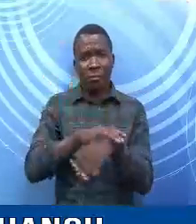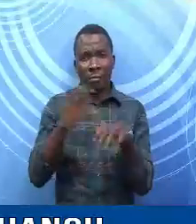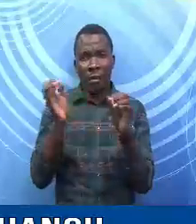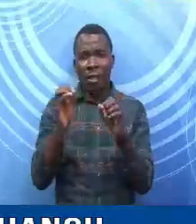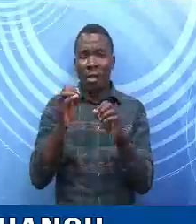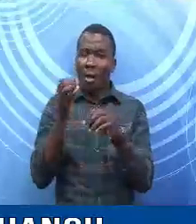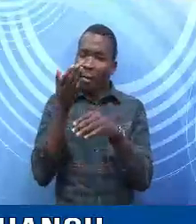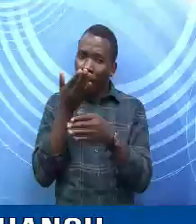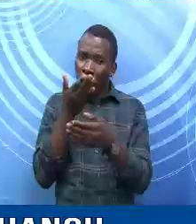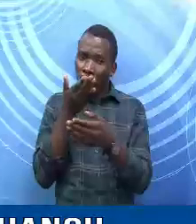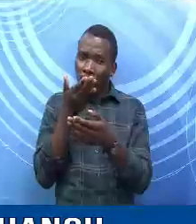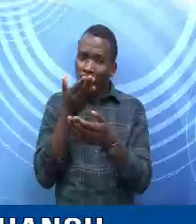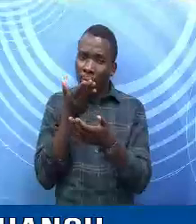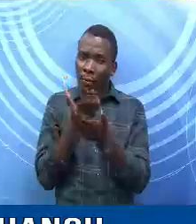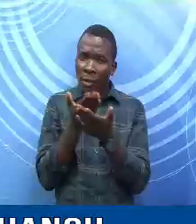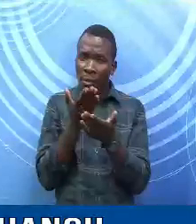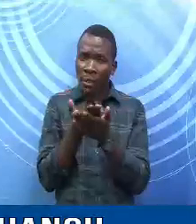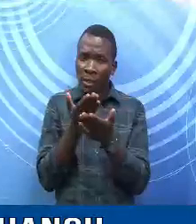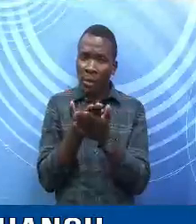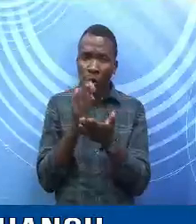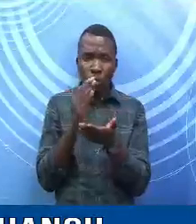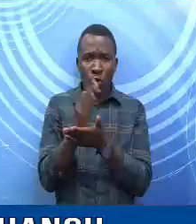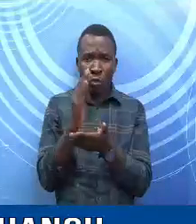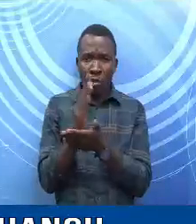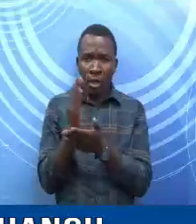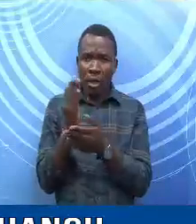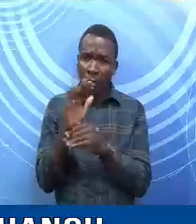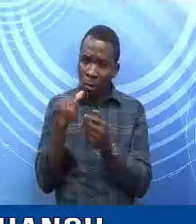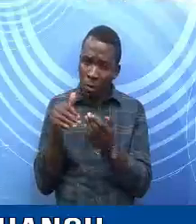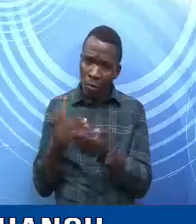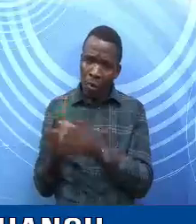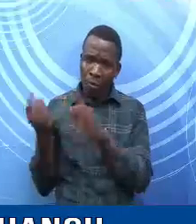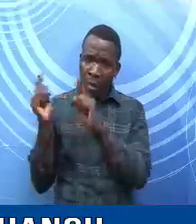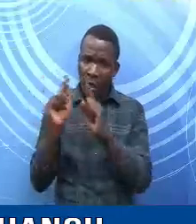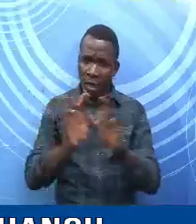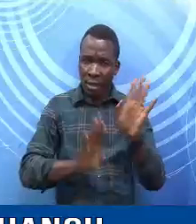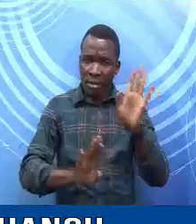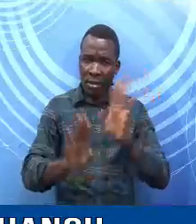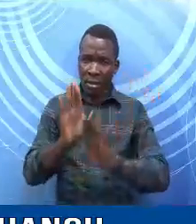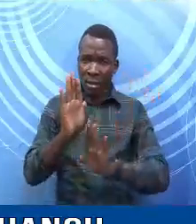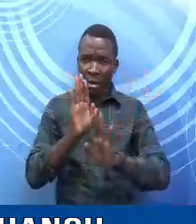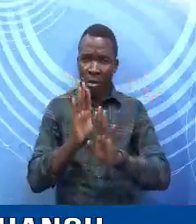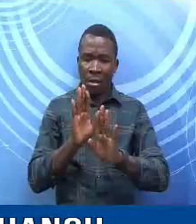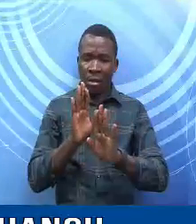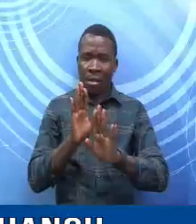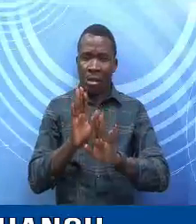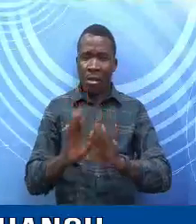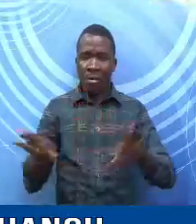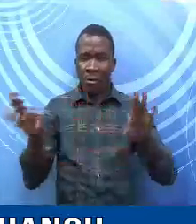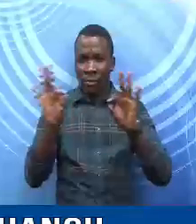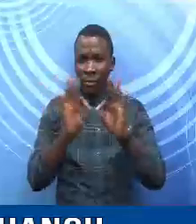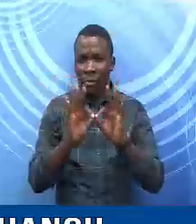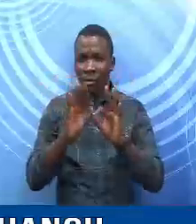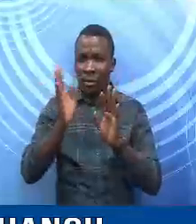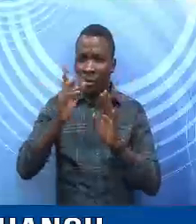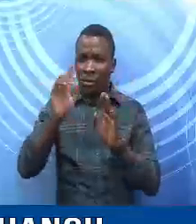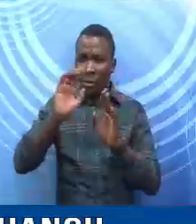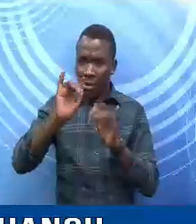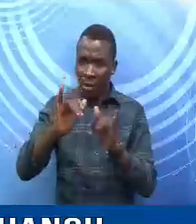turabatabaza rero yuko rwose baza bakagira uruhare rukomeye batarekeye bariya birondo n'inzego bwite za leta